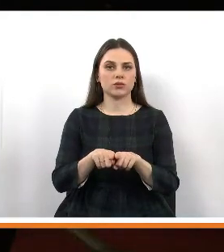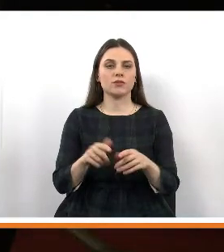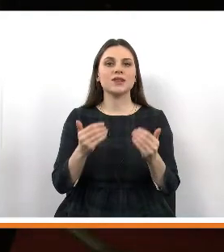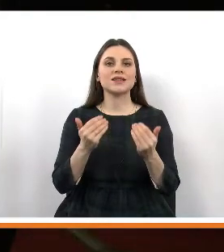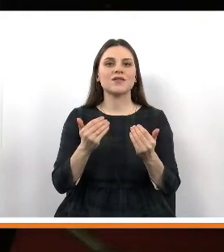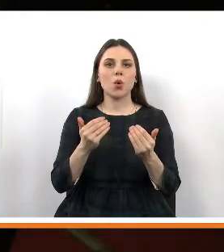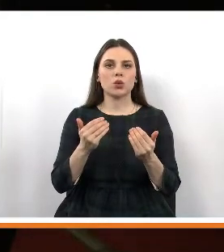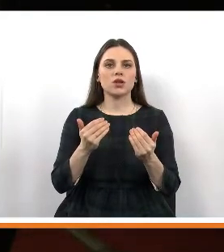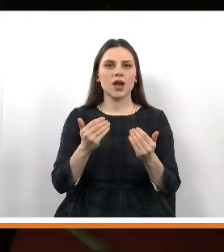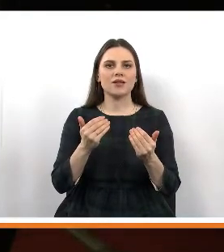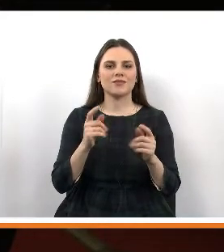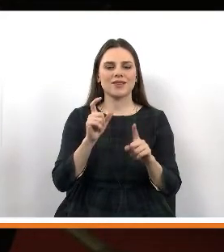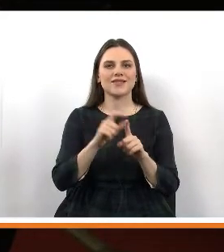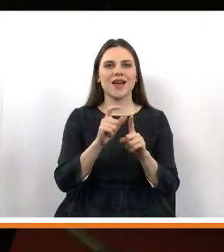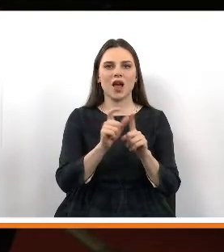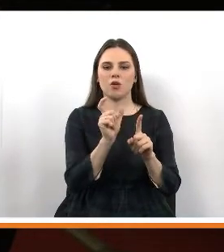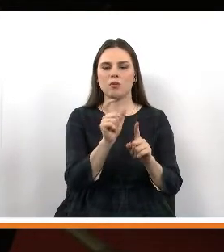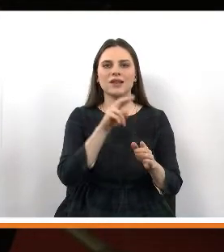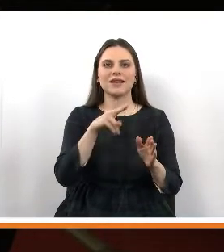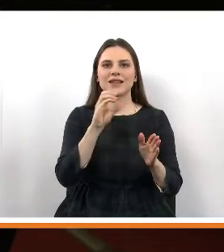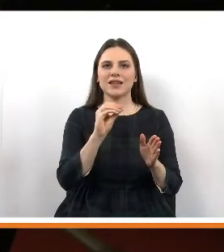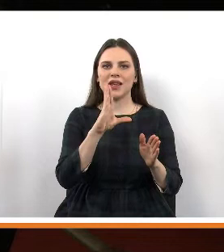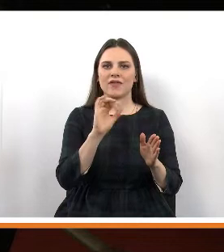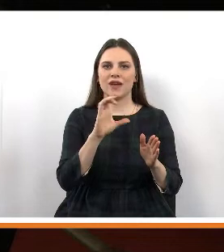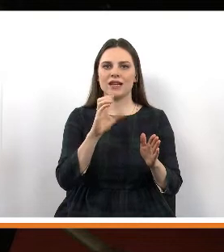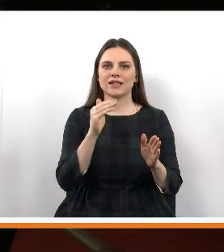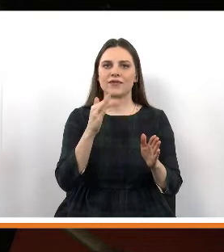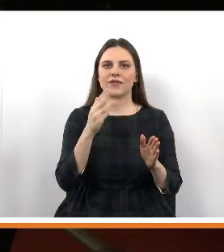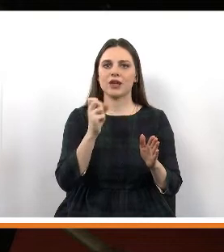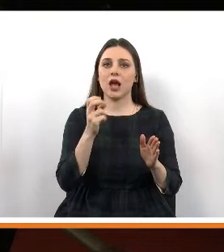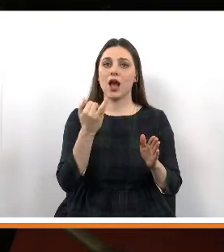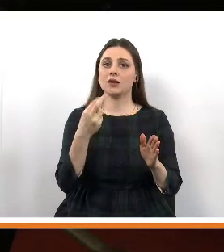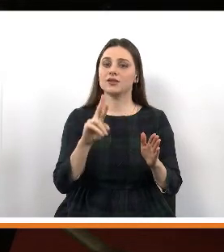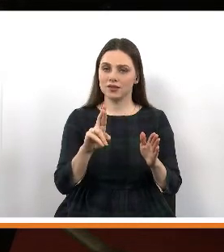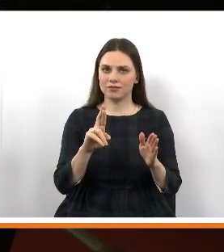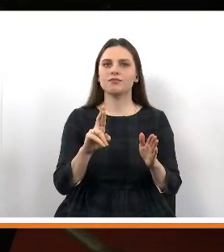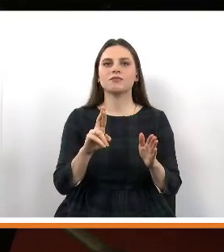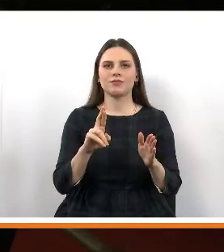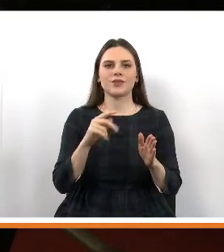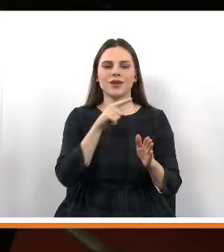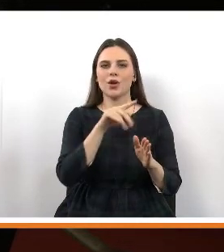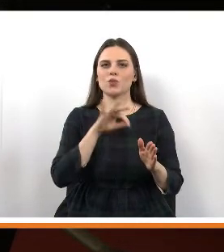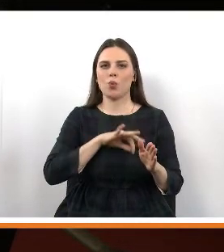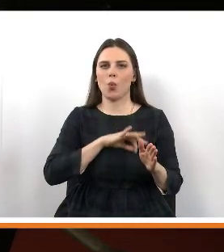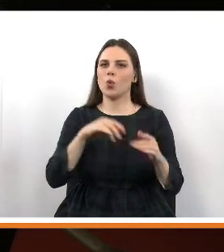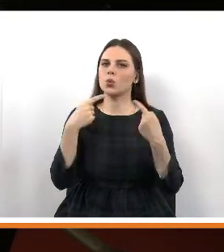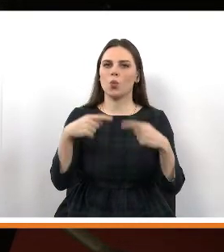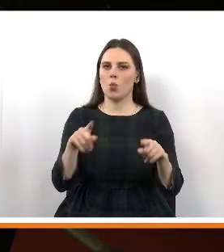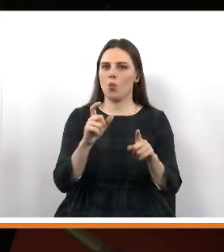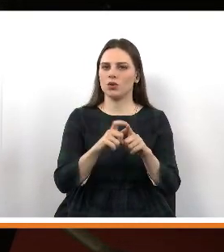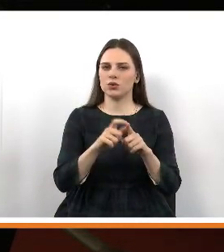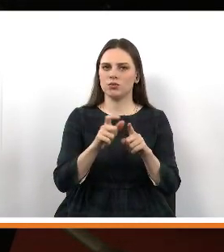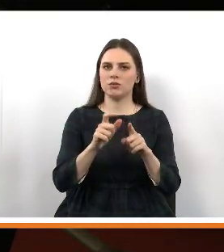дня диверсификации, я другой термин применяю, вариативность, мы предлагаем вариативность по